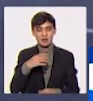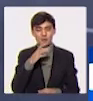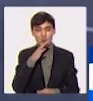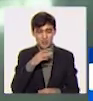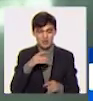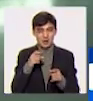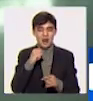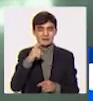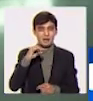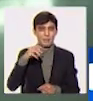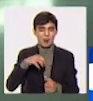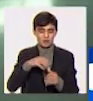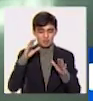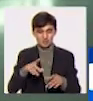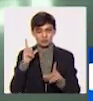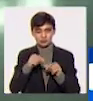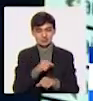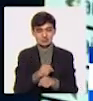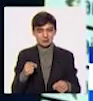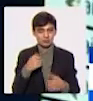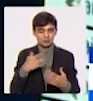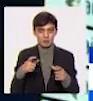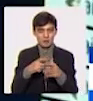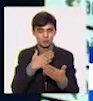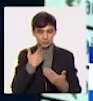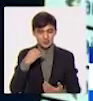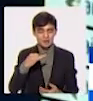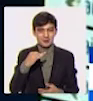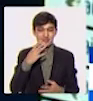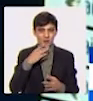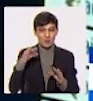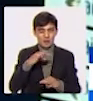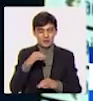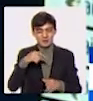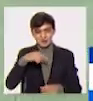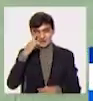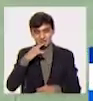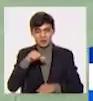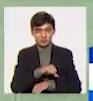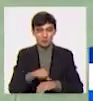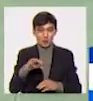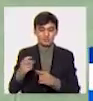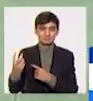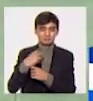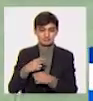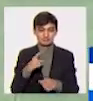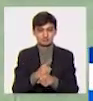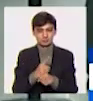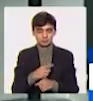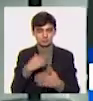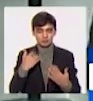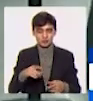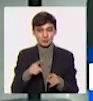елдеріне аттану мүмкін емес. Ал шетел азаматтарына Қазақстан шекарасына өтуге бүгіннен бастап қатаң тыйым салынды. Тіпті